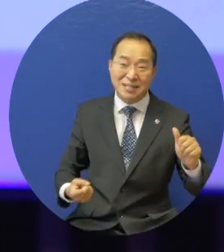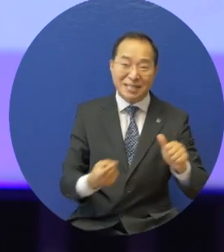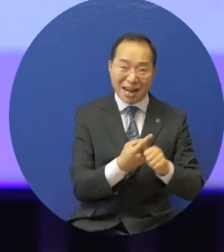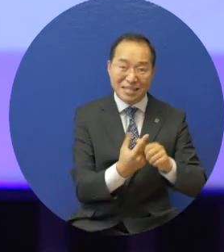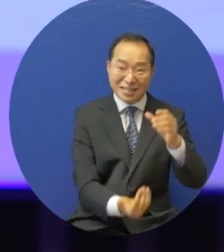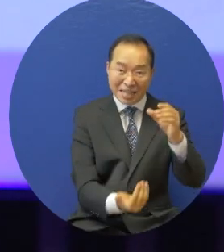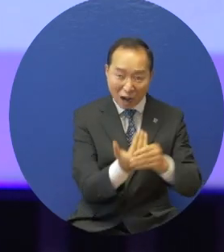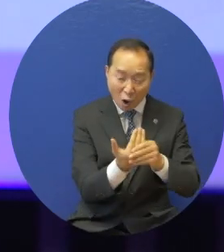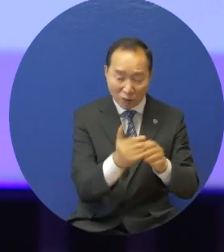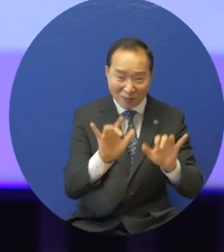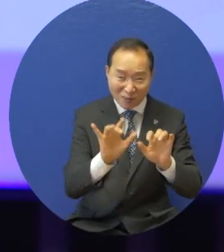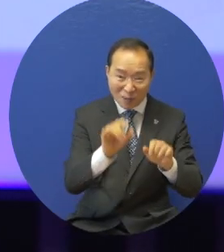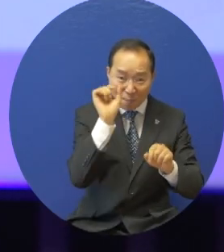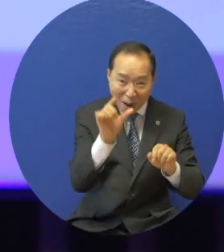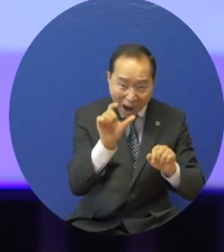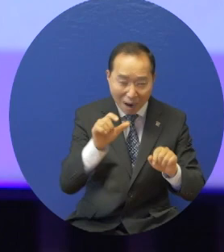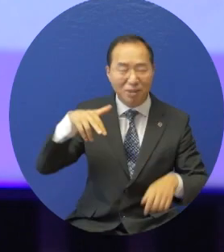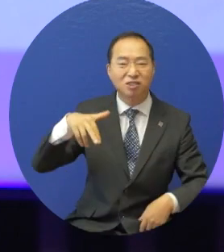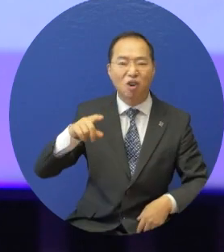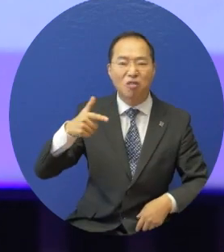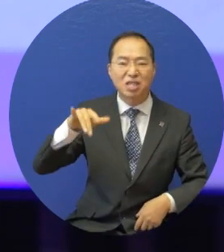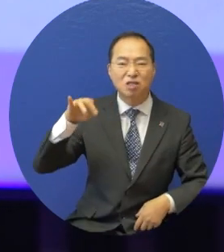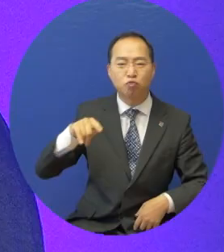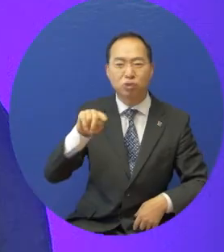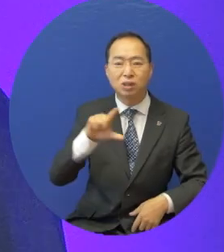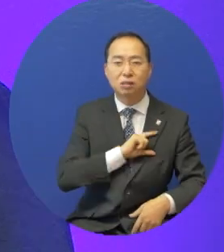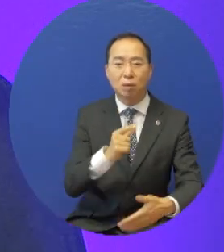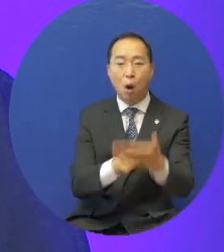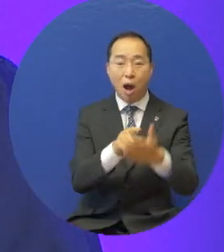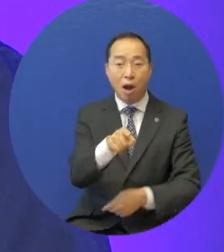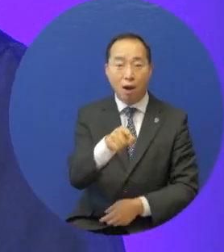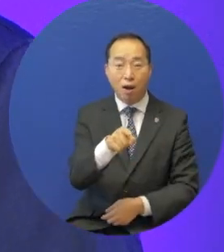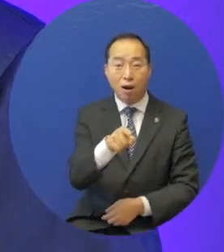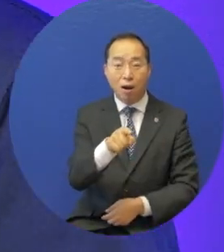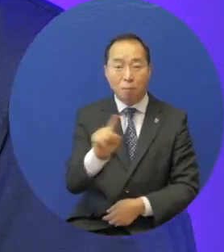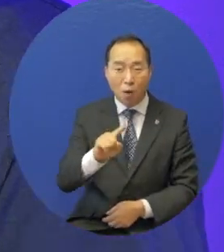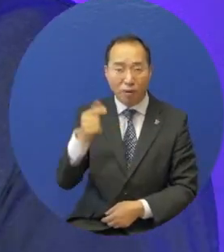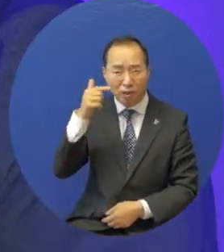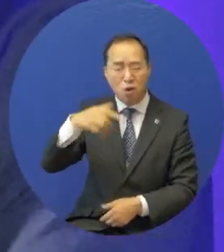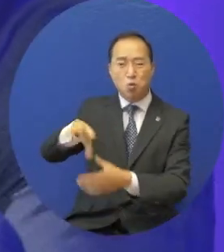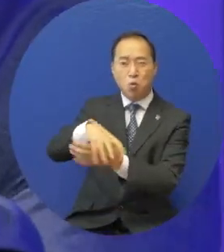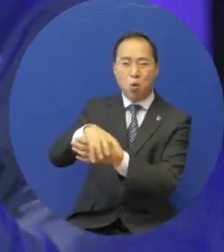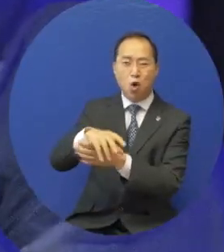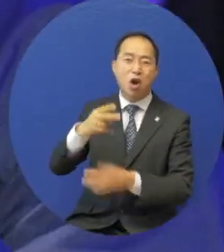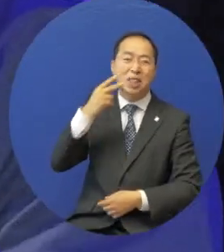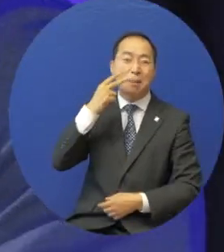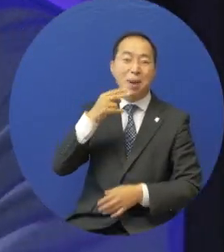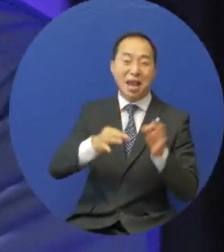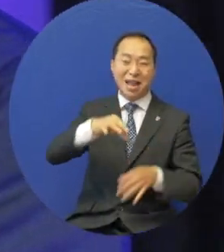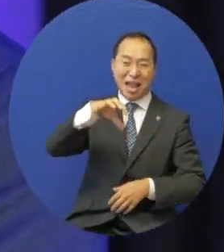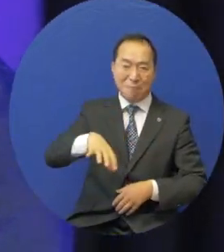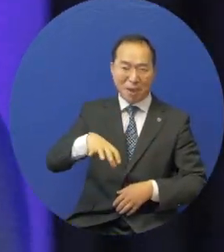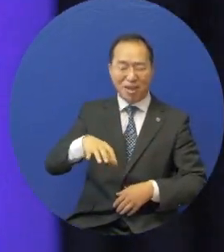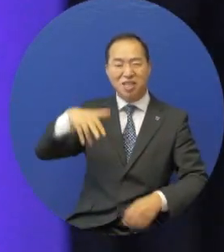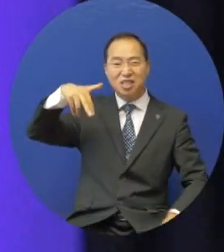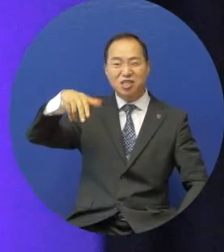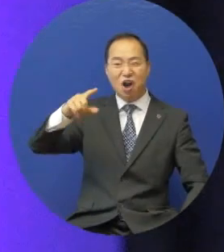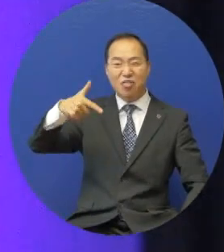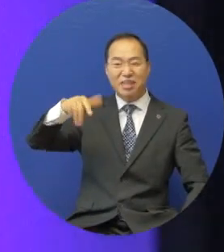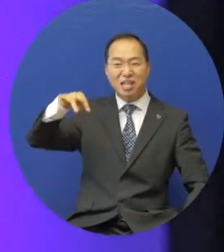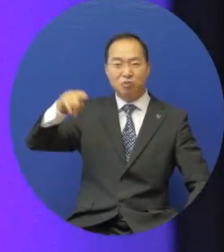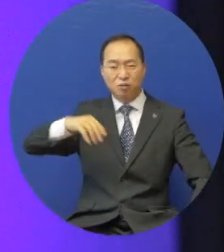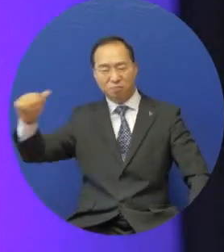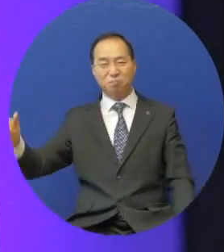담배가게 앞 살인사건, 이렇게 하면 여러분들이 전기수가 탁 뜰 거예요. 그럼 무슨 말이냐면 종로에 있는 담배가게 앞에서 전기수가 공연을